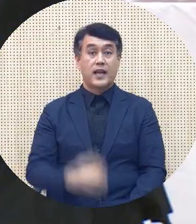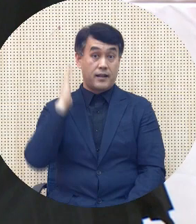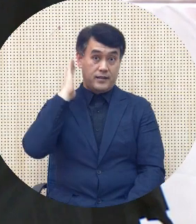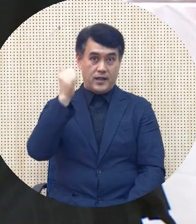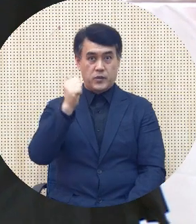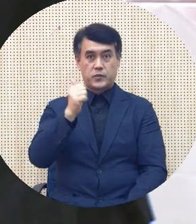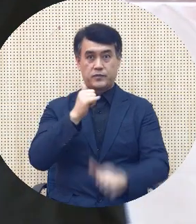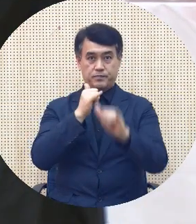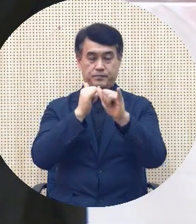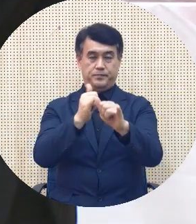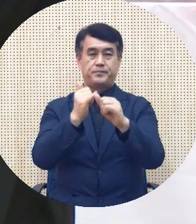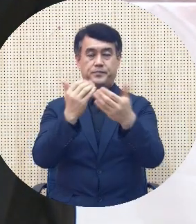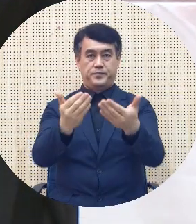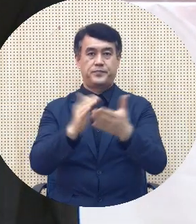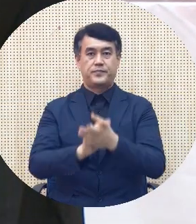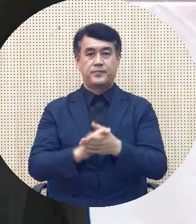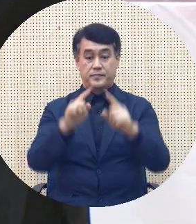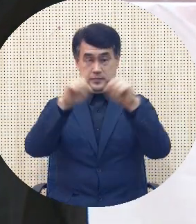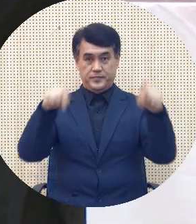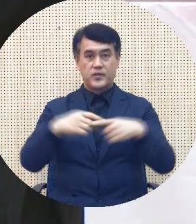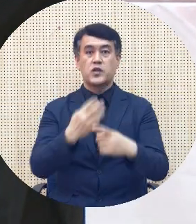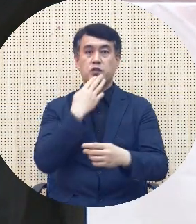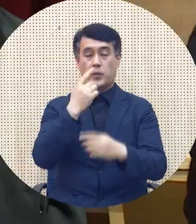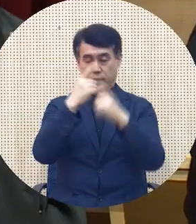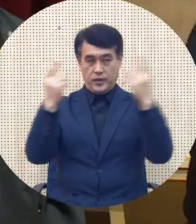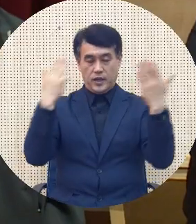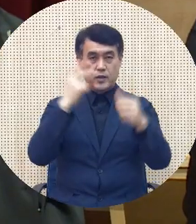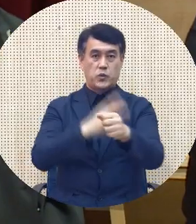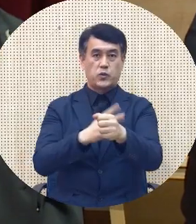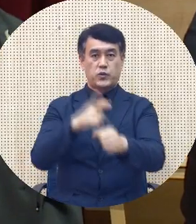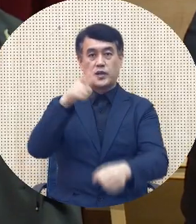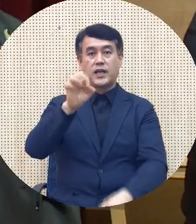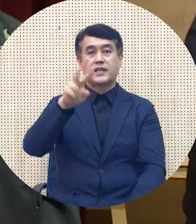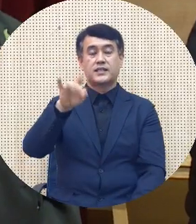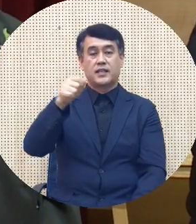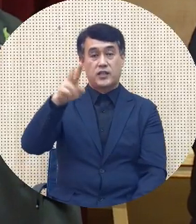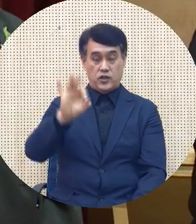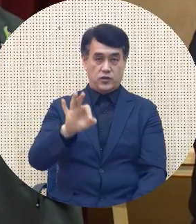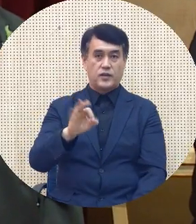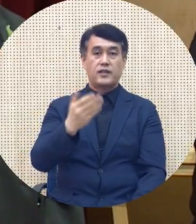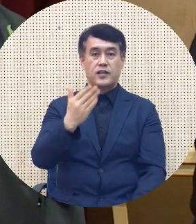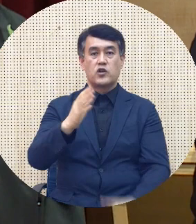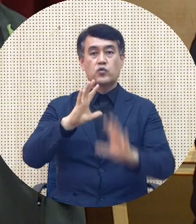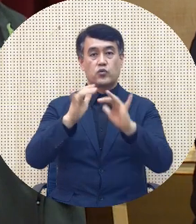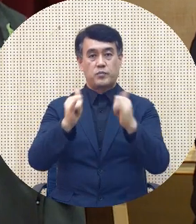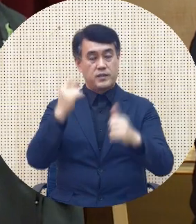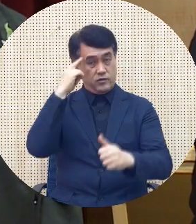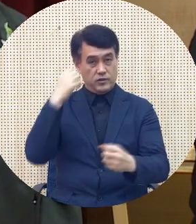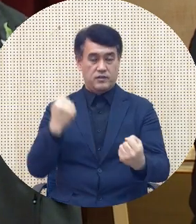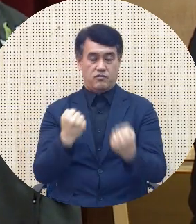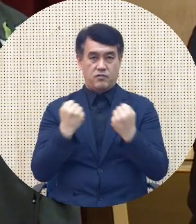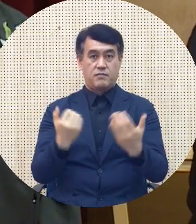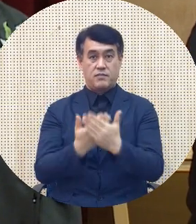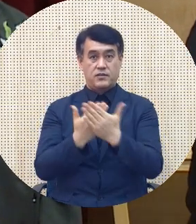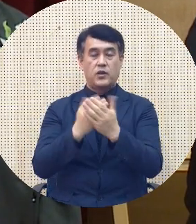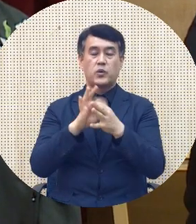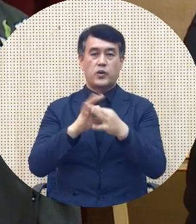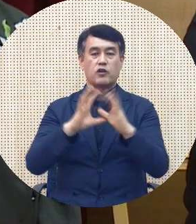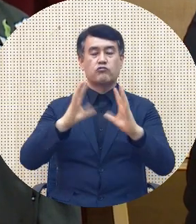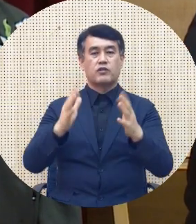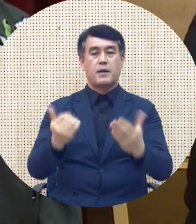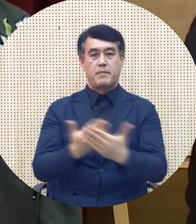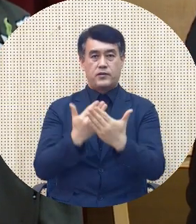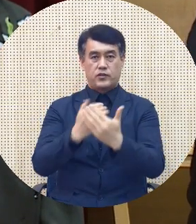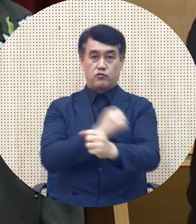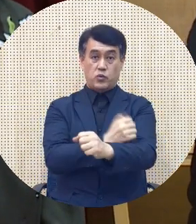대통령 표창입니다. 표창장 서울대학교 교수 강상경. 귀하는 국민정신 건강 증진을 통해 국가사회